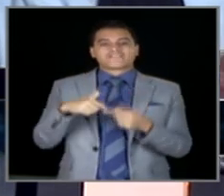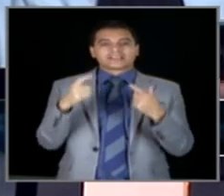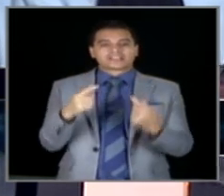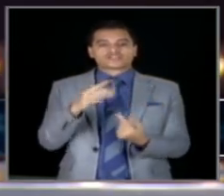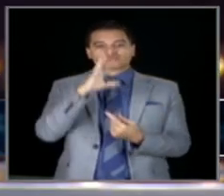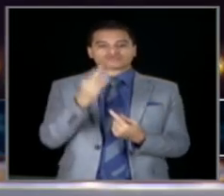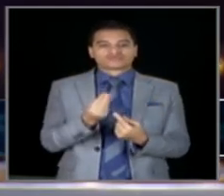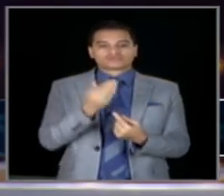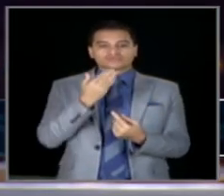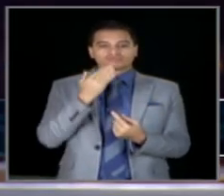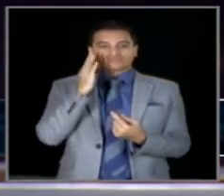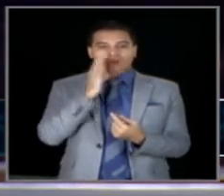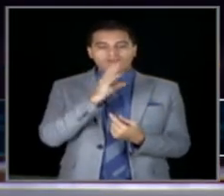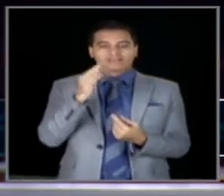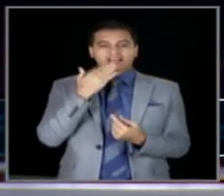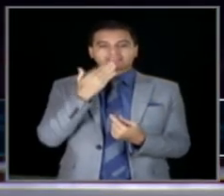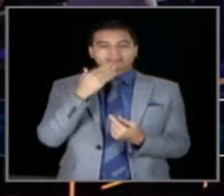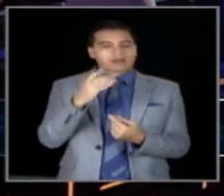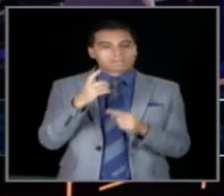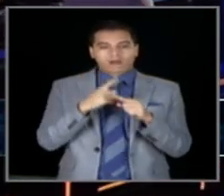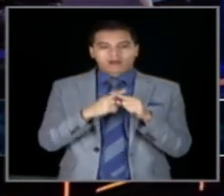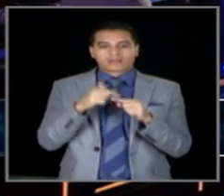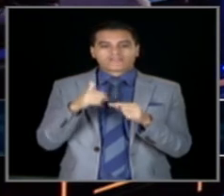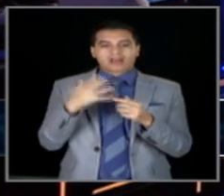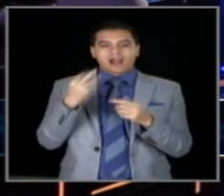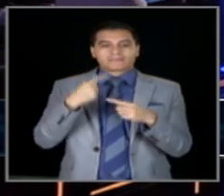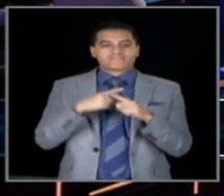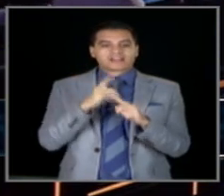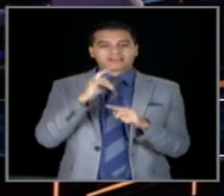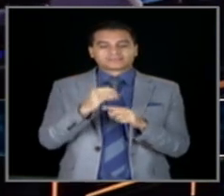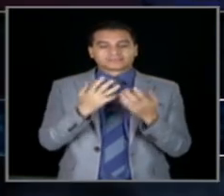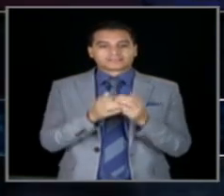فما هي؟ إندونيسيا. غلط. ما حاصل ضرب 40 في 50؟